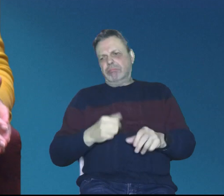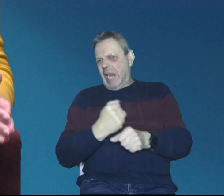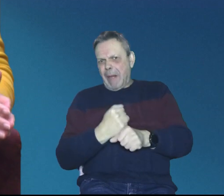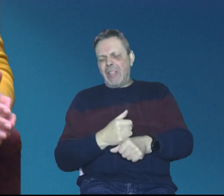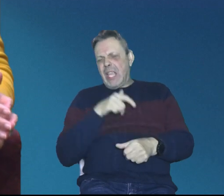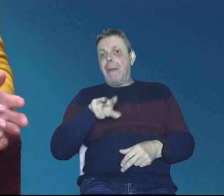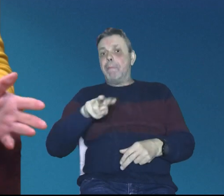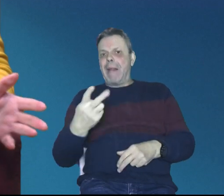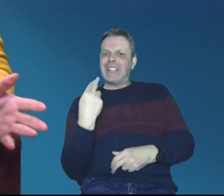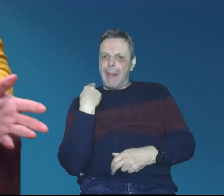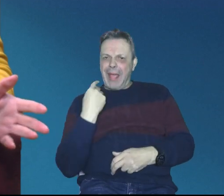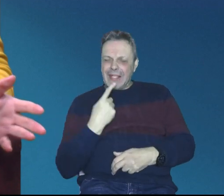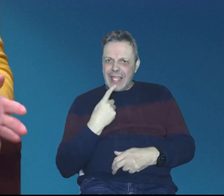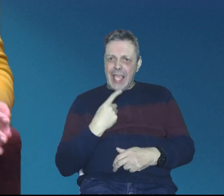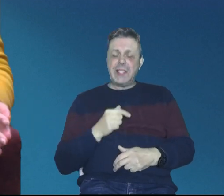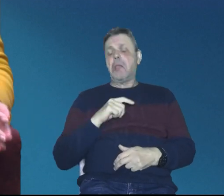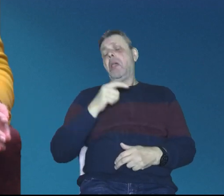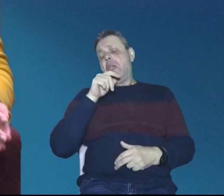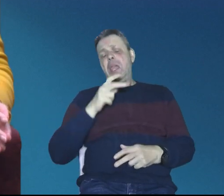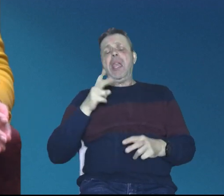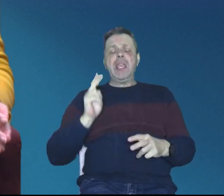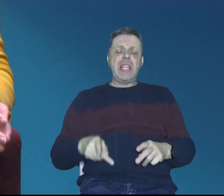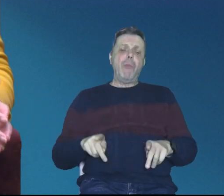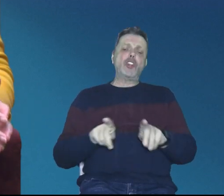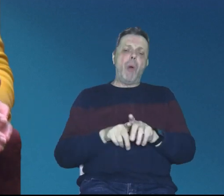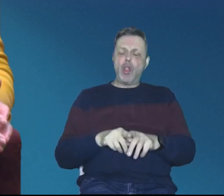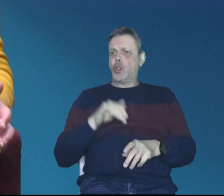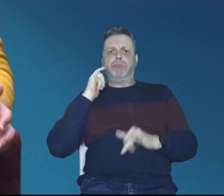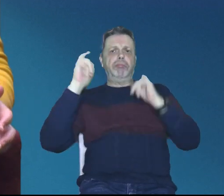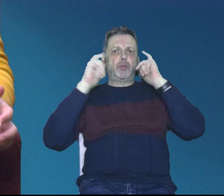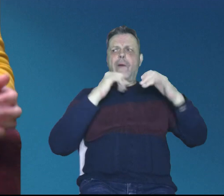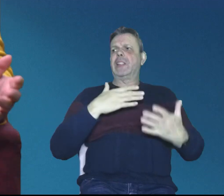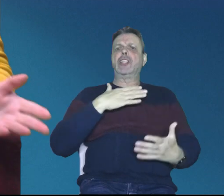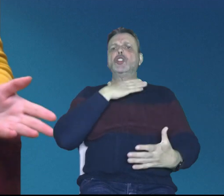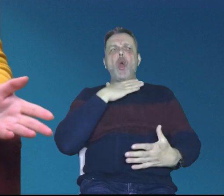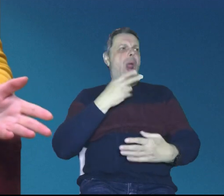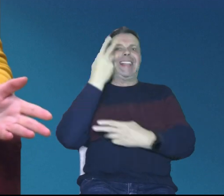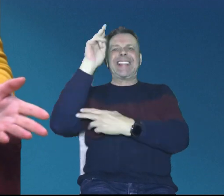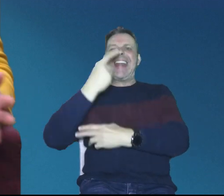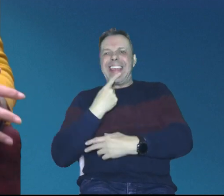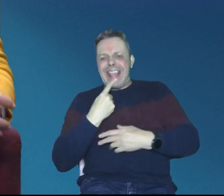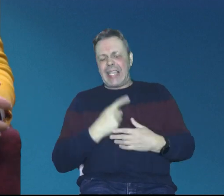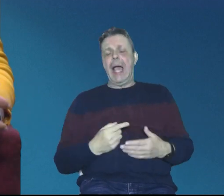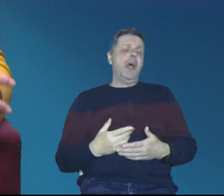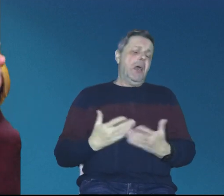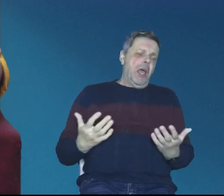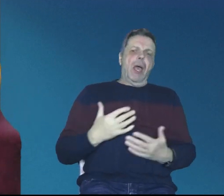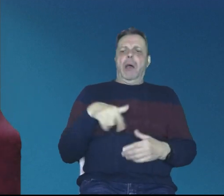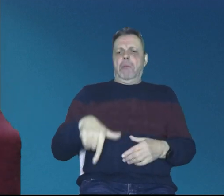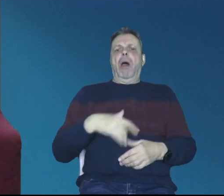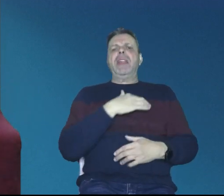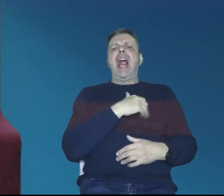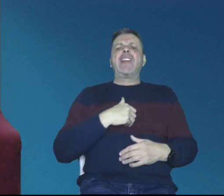to realiziramo, voljela bih da to prevedemo na engleski jezik, pa da onda možemo isto tako ići po nekakvim školama stranih jezika. U